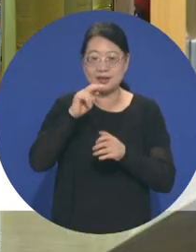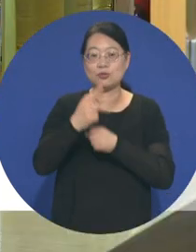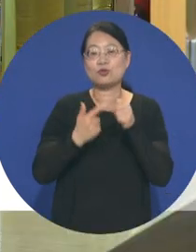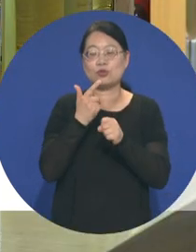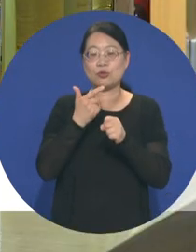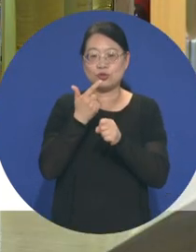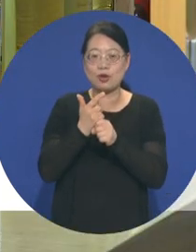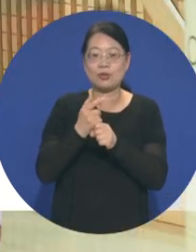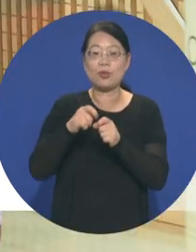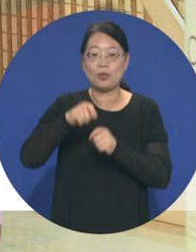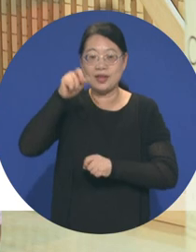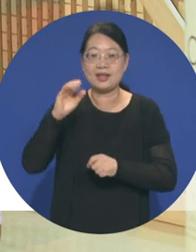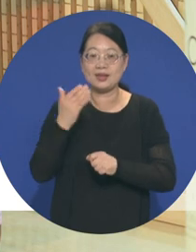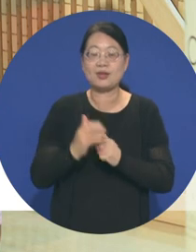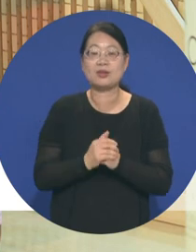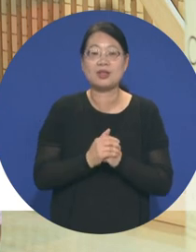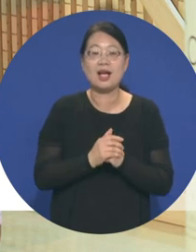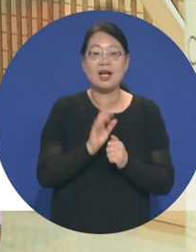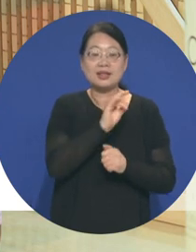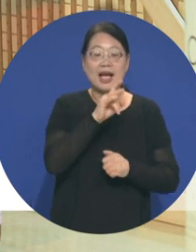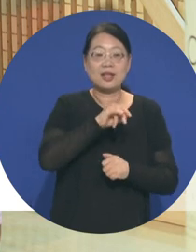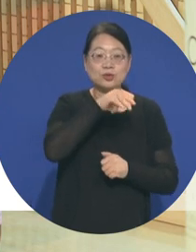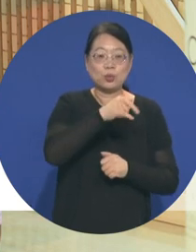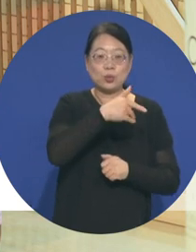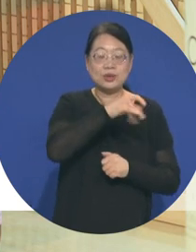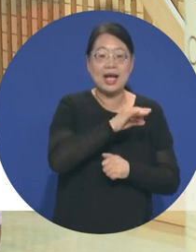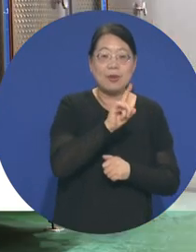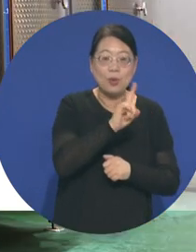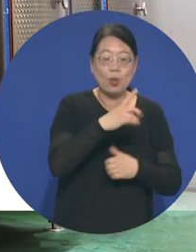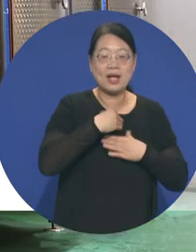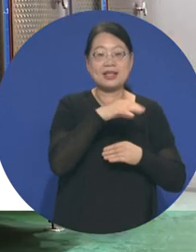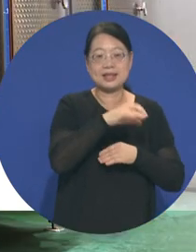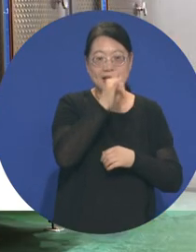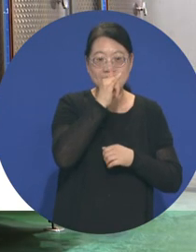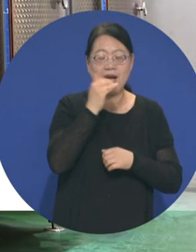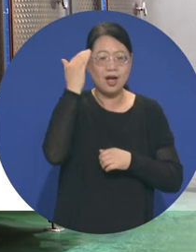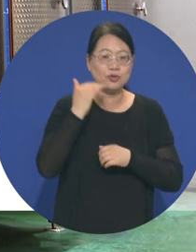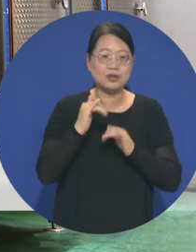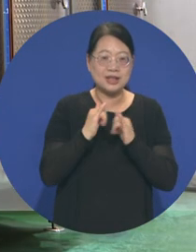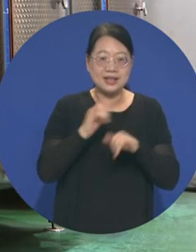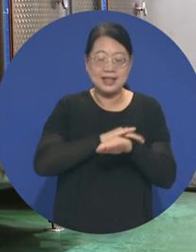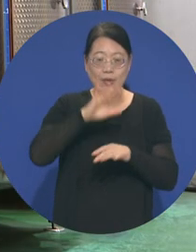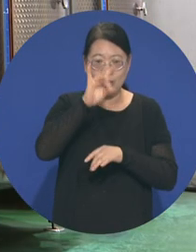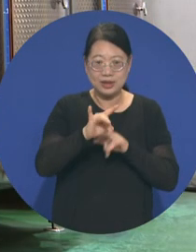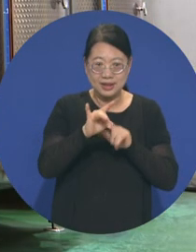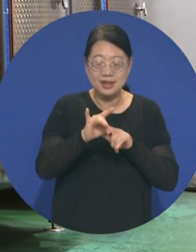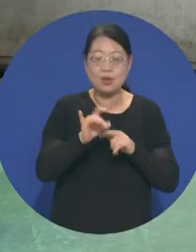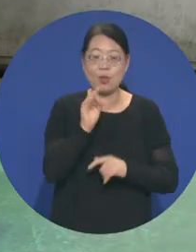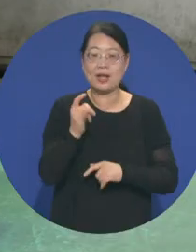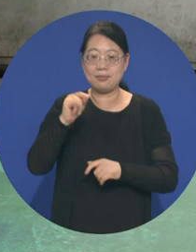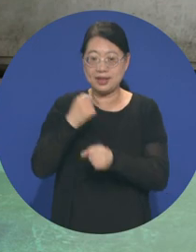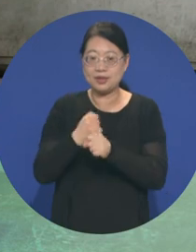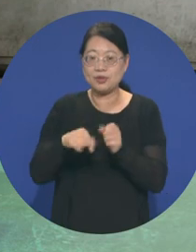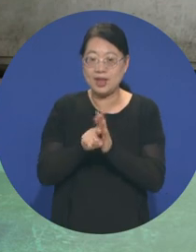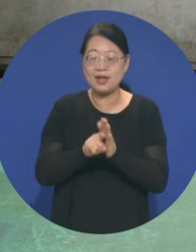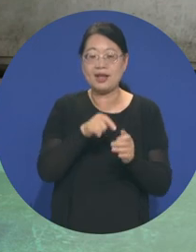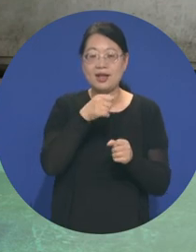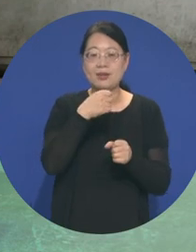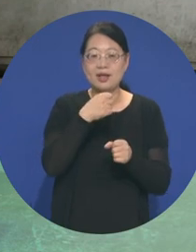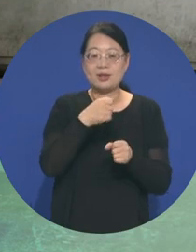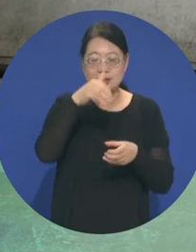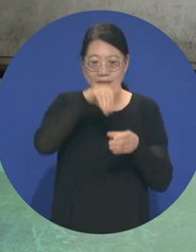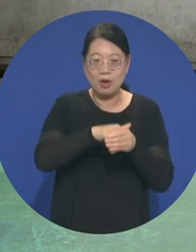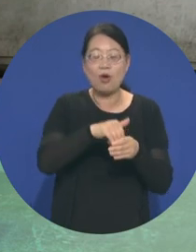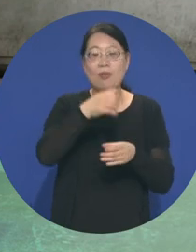대표 포도주 양조장인 그린영농조합법인은 한국 음식에 잘 어울리는 와인을 만들기 위해 조합원들과 함께 생산부터